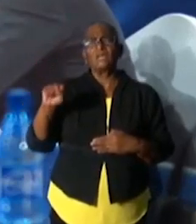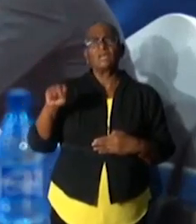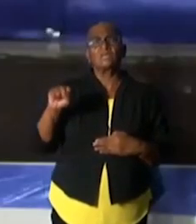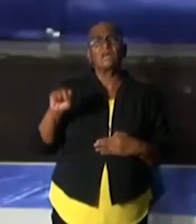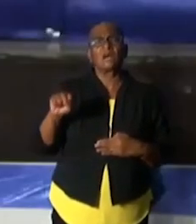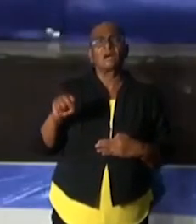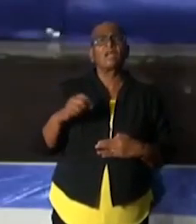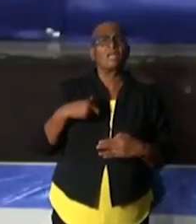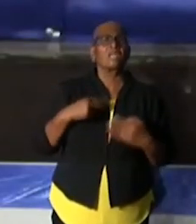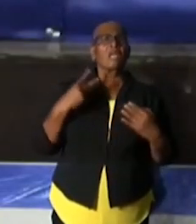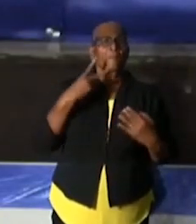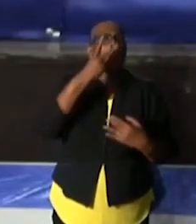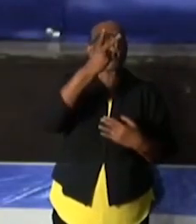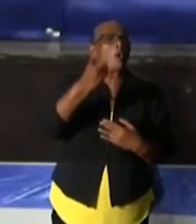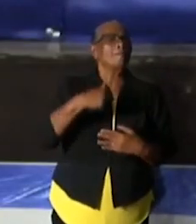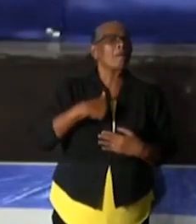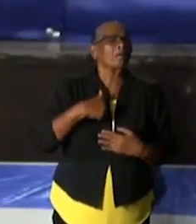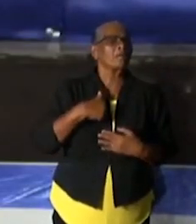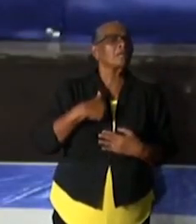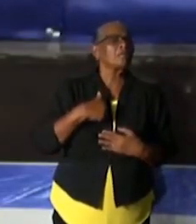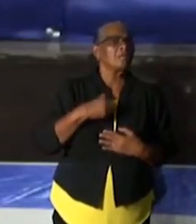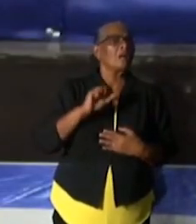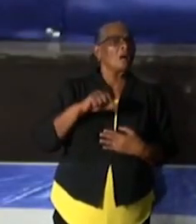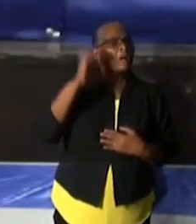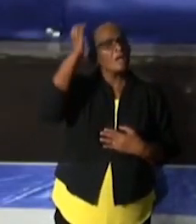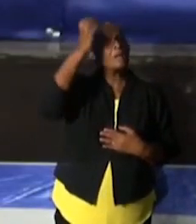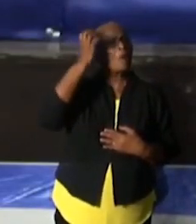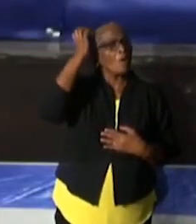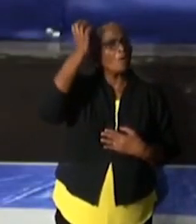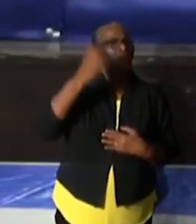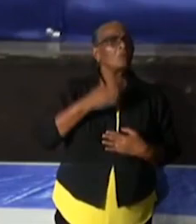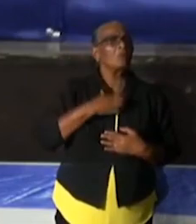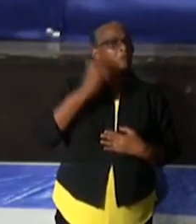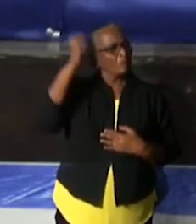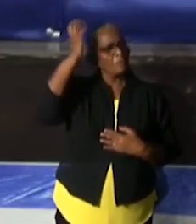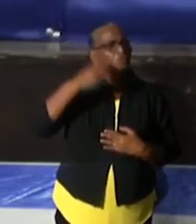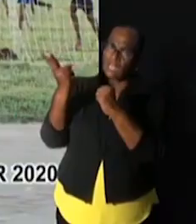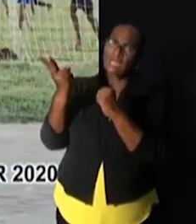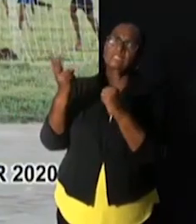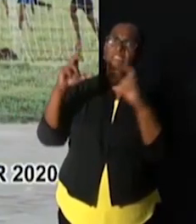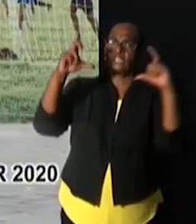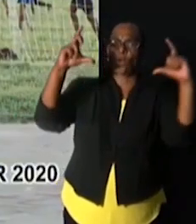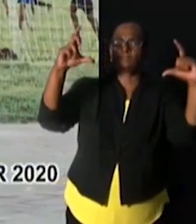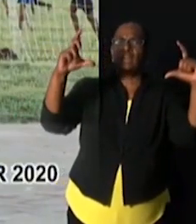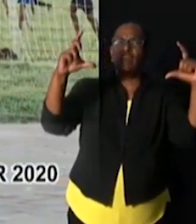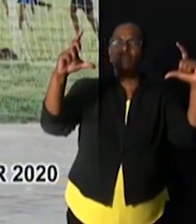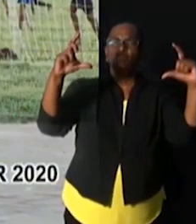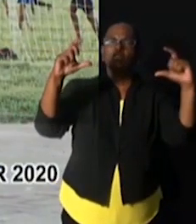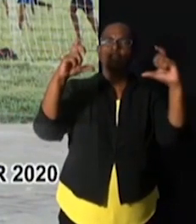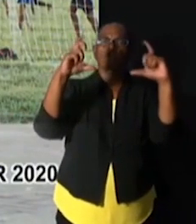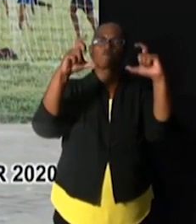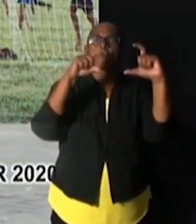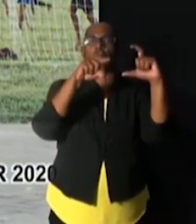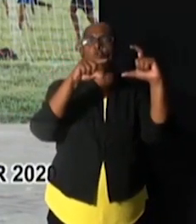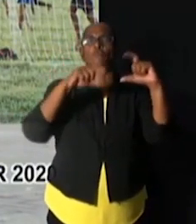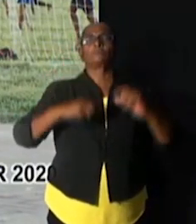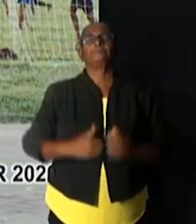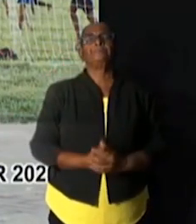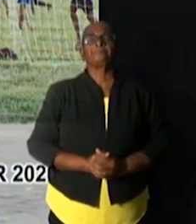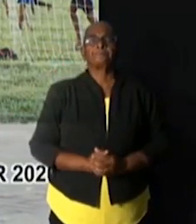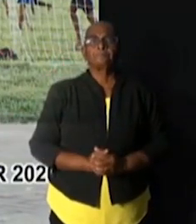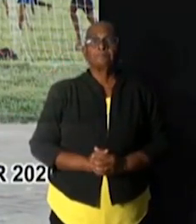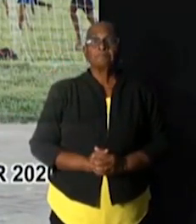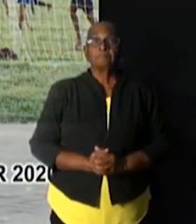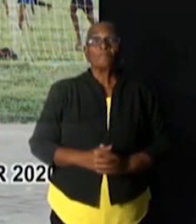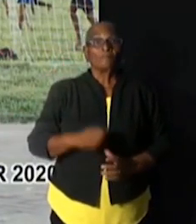ik de opmerking gemaakt dat ik mij zorgen maak en ik ben ongerust. En dat ben ik nog steeds. Op deze foto's ziet u,